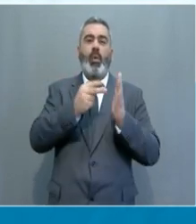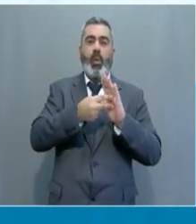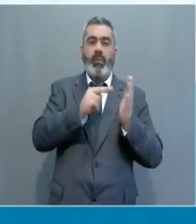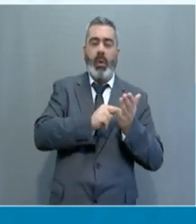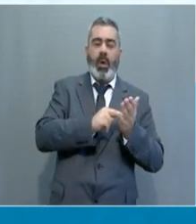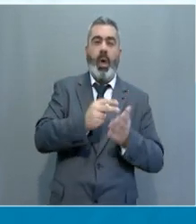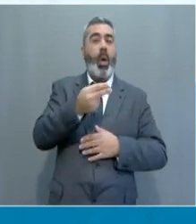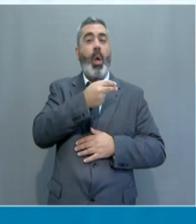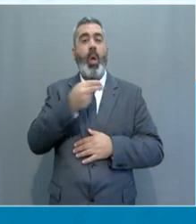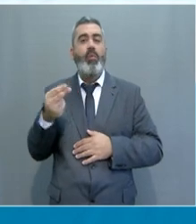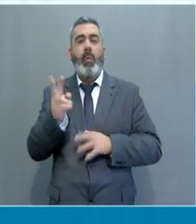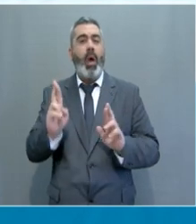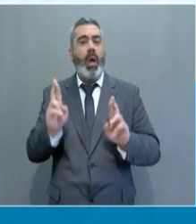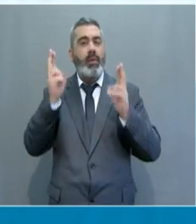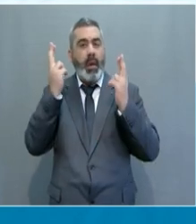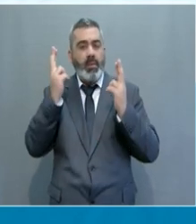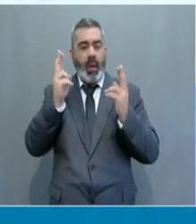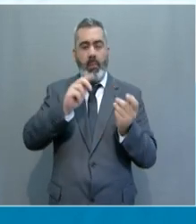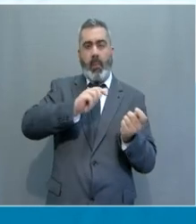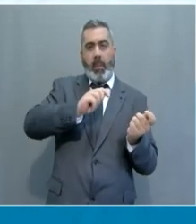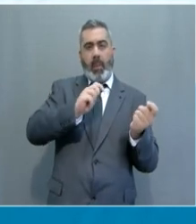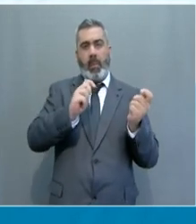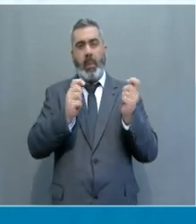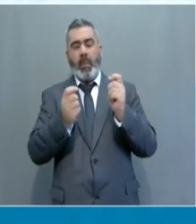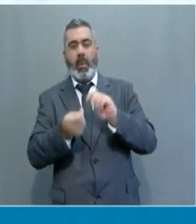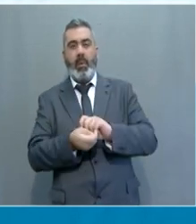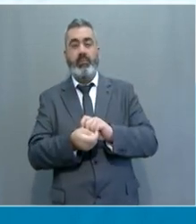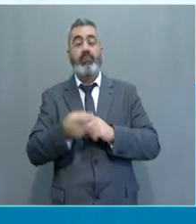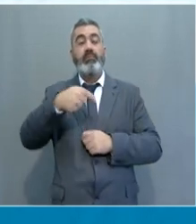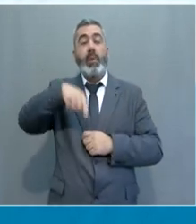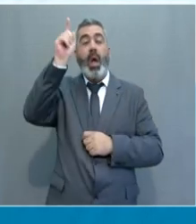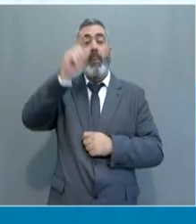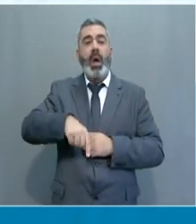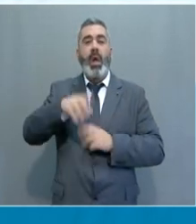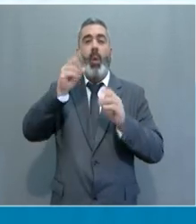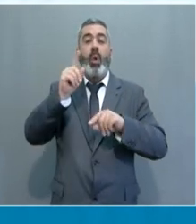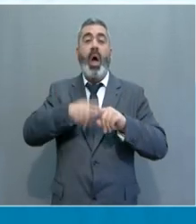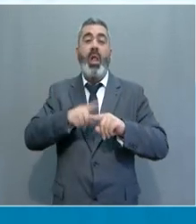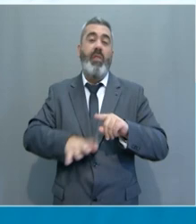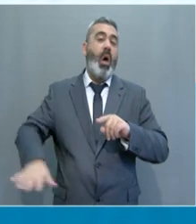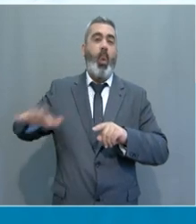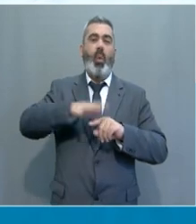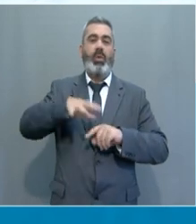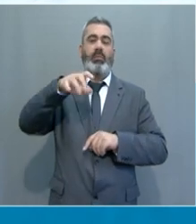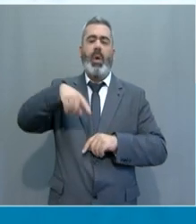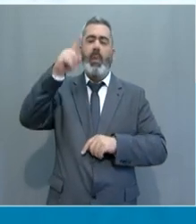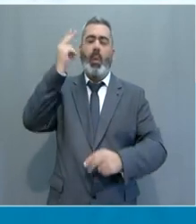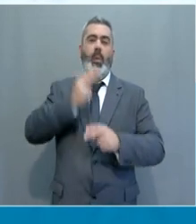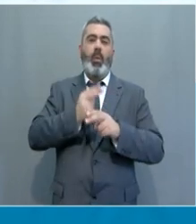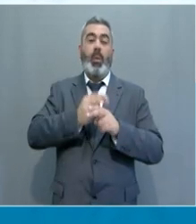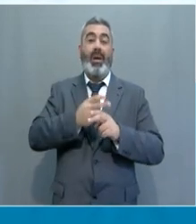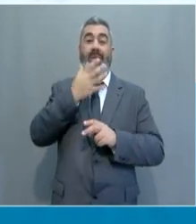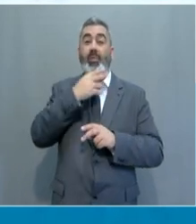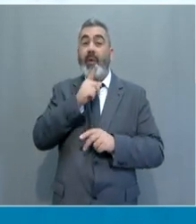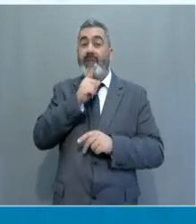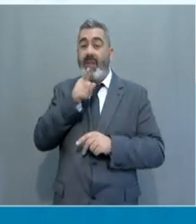ενεργειακό μετασχηματισμό της. Είναι όμως και μια μέρα ορόσημο για τη χώρα συνολικά, καθώς το έργο το οποίο σήμερα